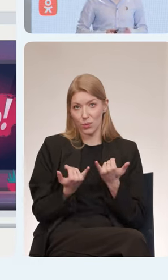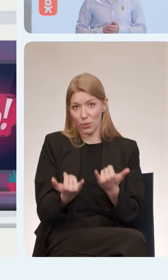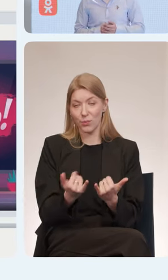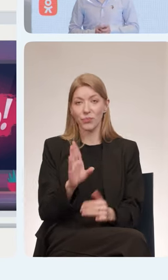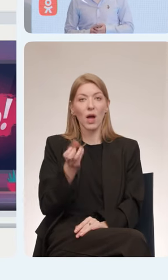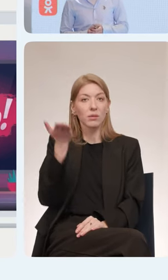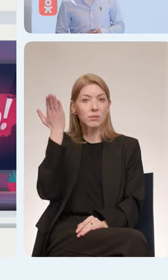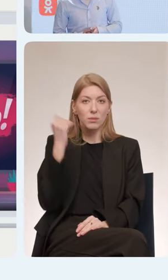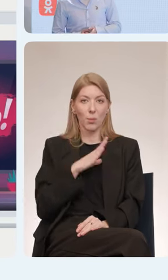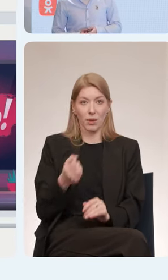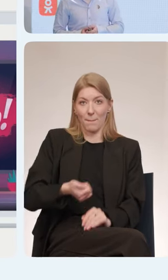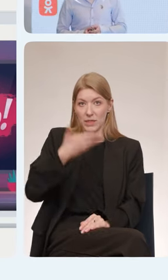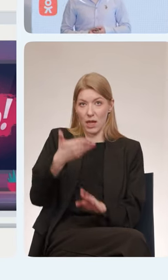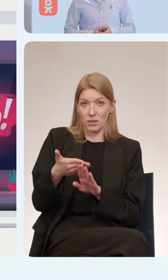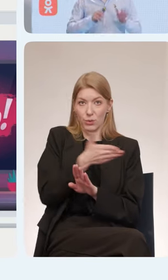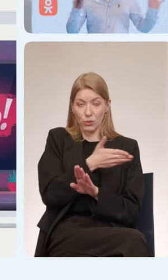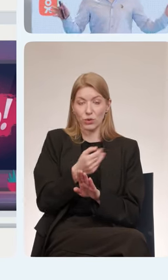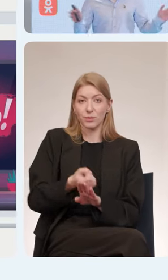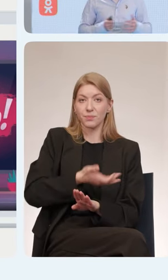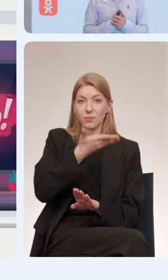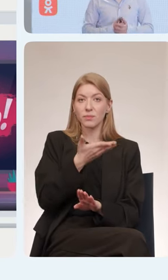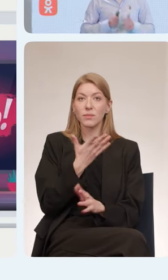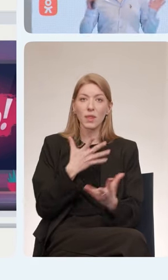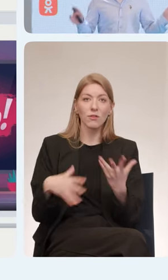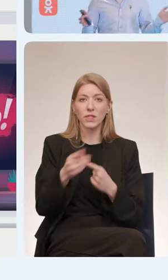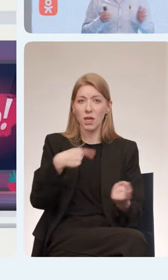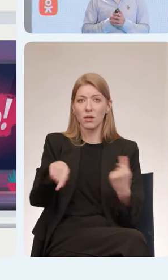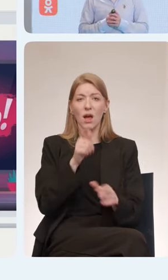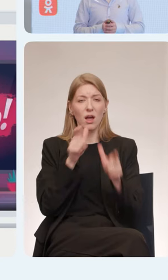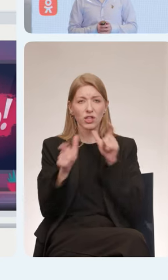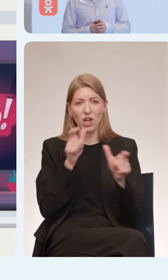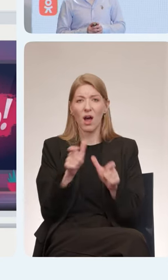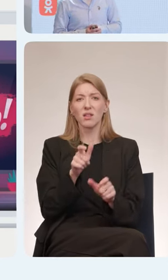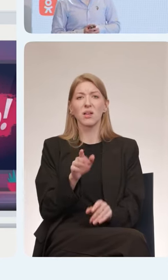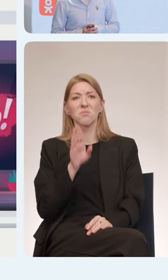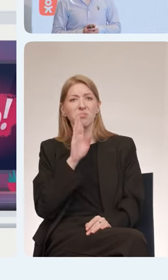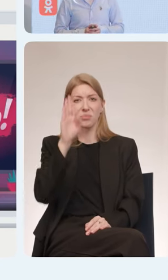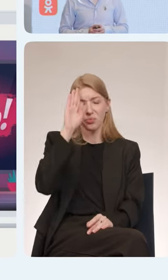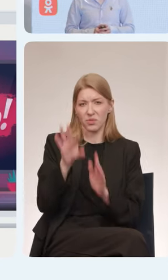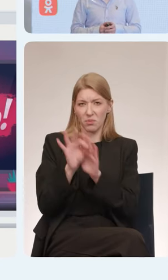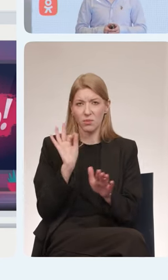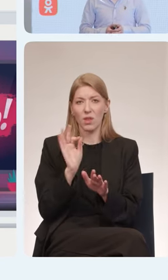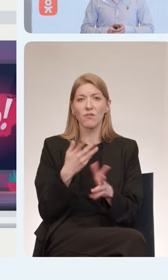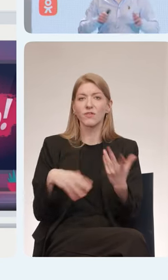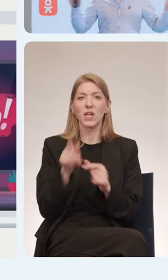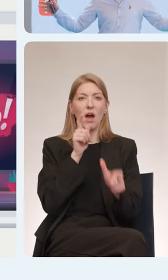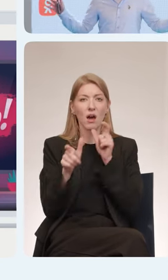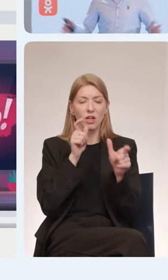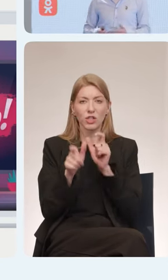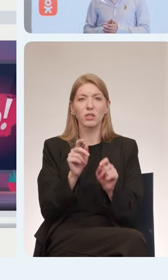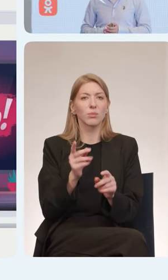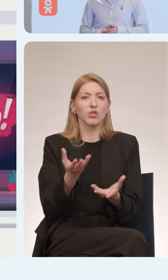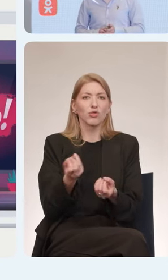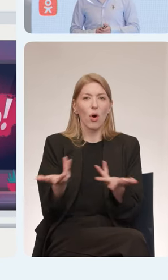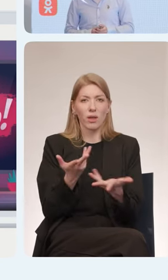на предыдущем слайде, да, что все вокруг кричат про сексизм, значит, все вокруг кричат еще про